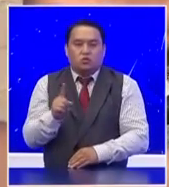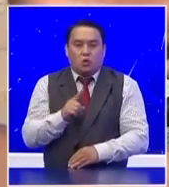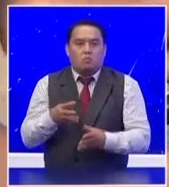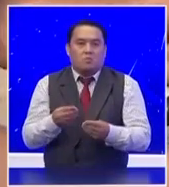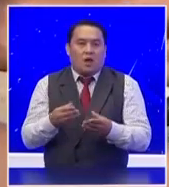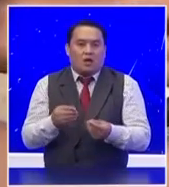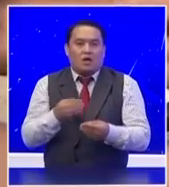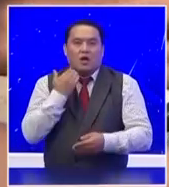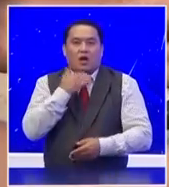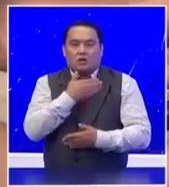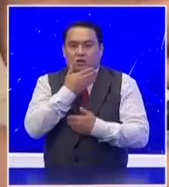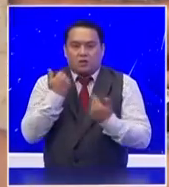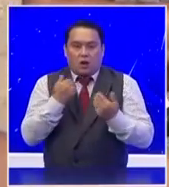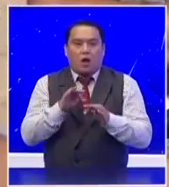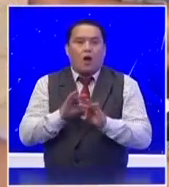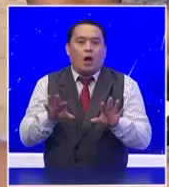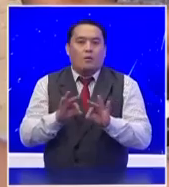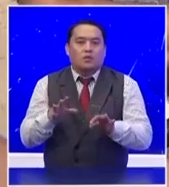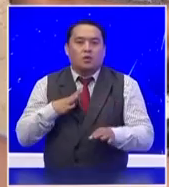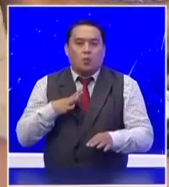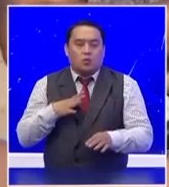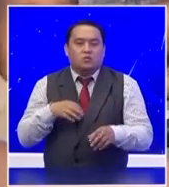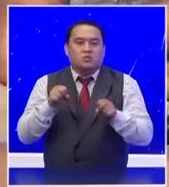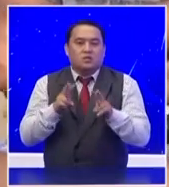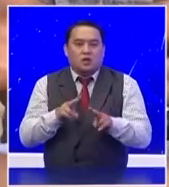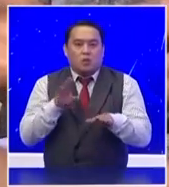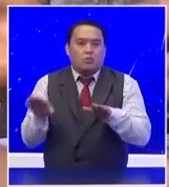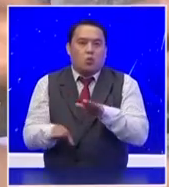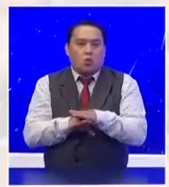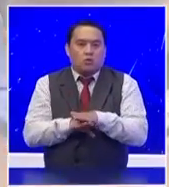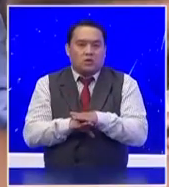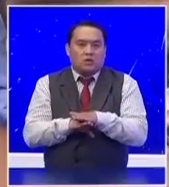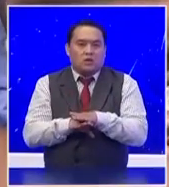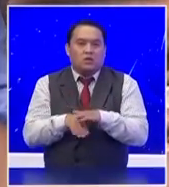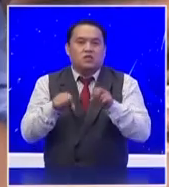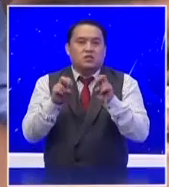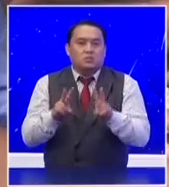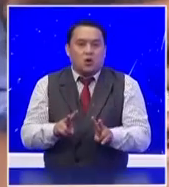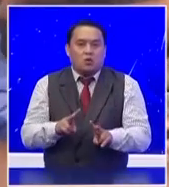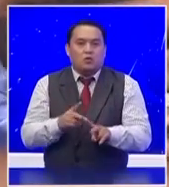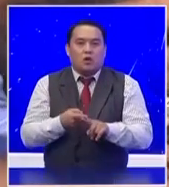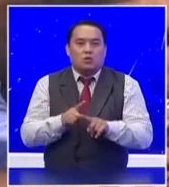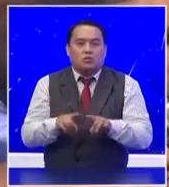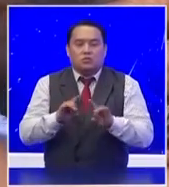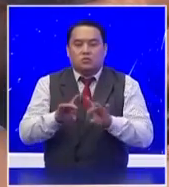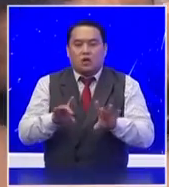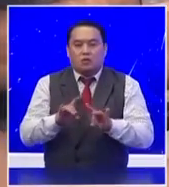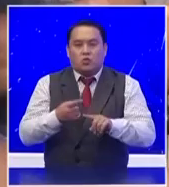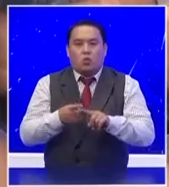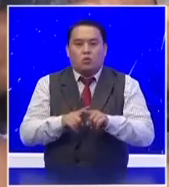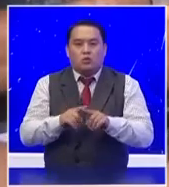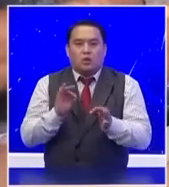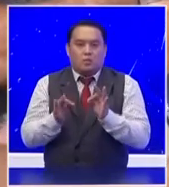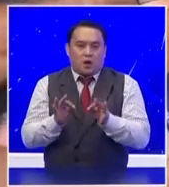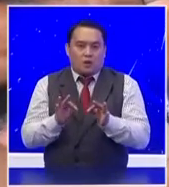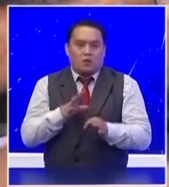мягкий, некачественный. Но, как мне объяснили, это был холодный асфальт, и он должен был затвердеть. Я не специалист, поэтому сгоряча сказал. Оказывается, все